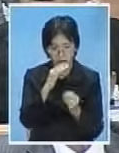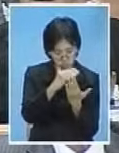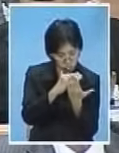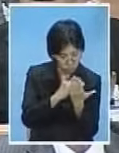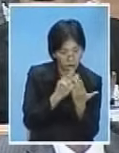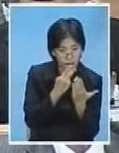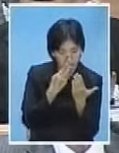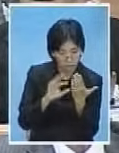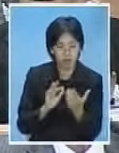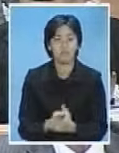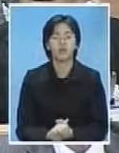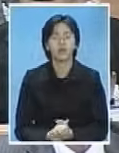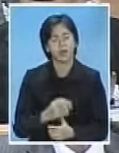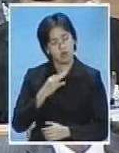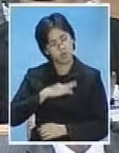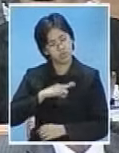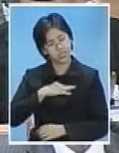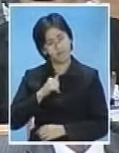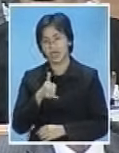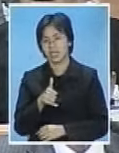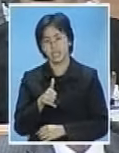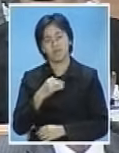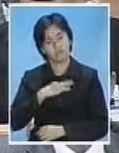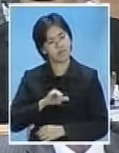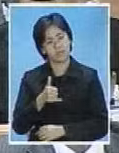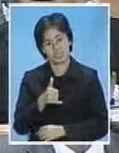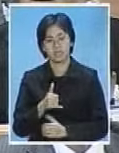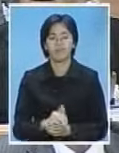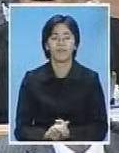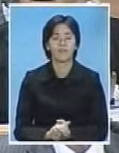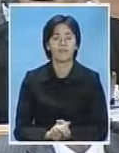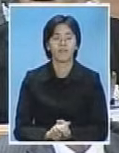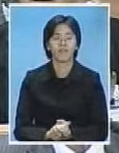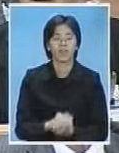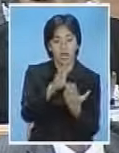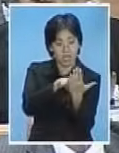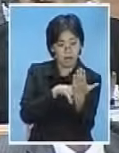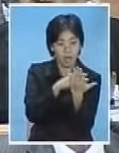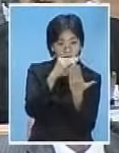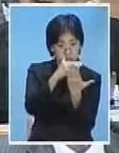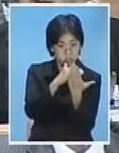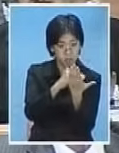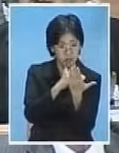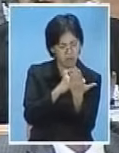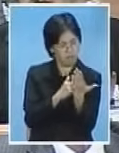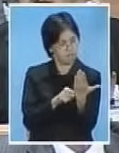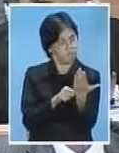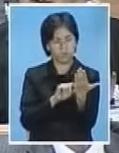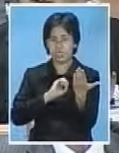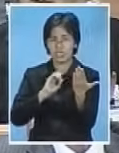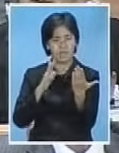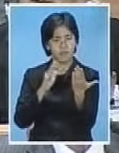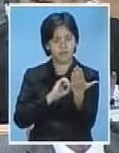ไม่แน่ใจแต่ว่าเมื่อนโยบายเขียนมาในลักษณะที่ไม่ชัดเจ